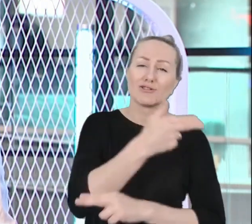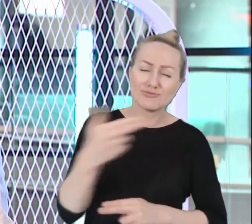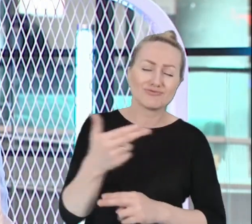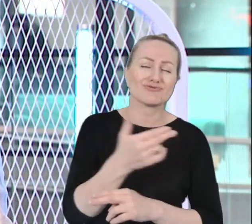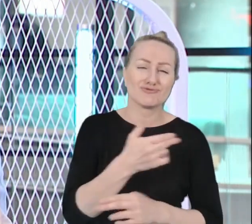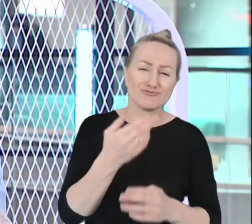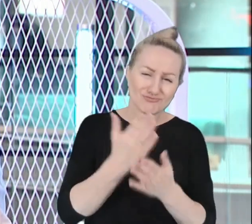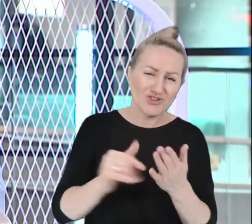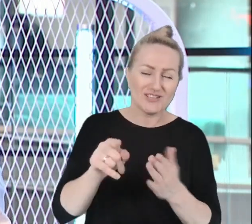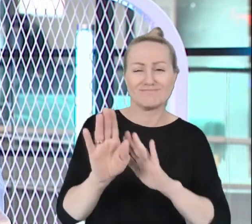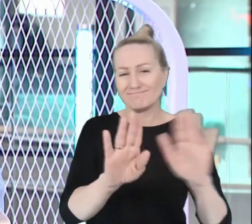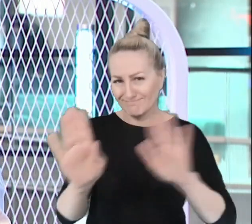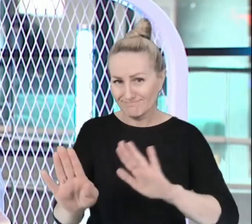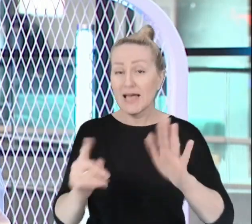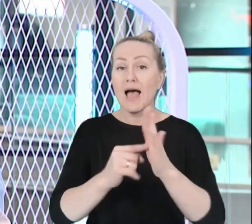to, co mnie